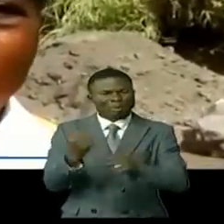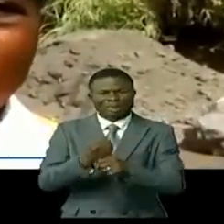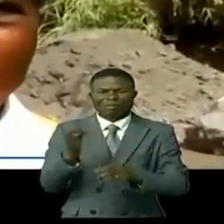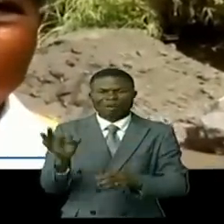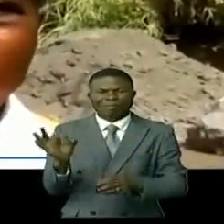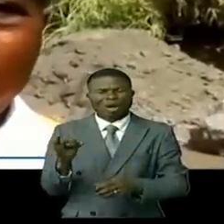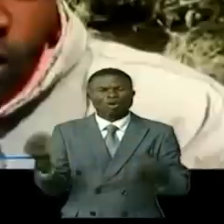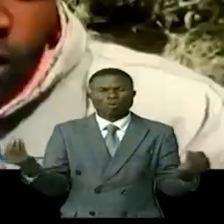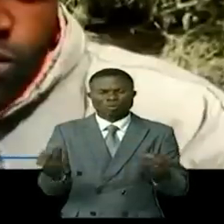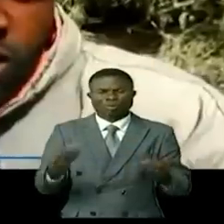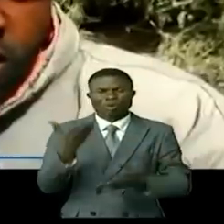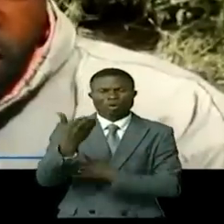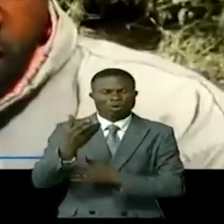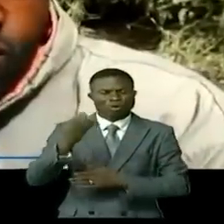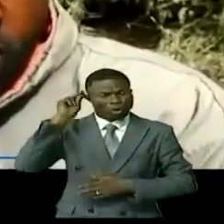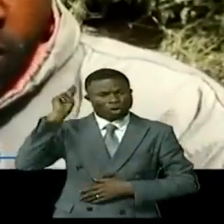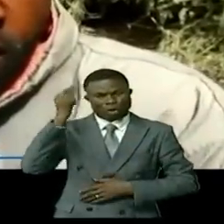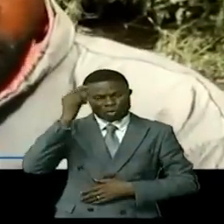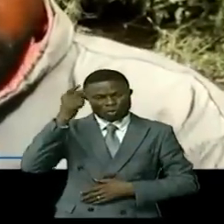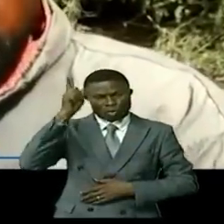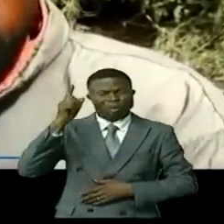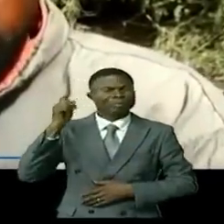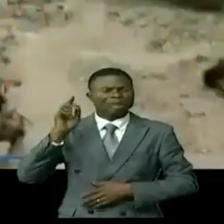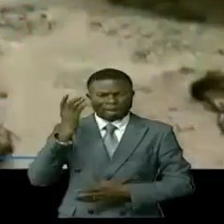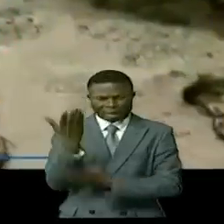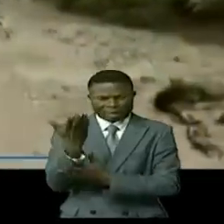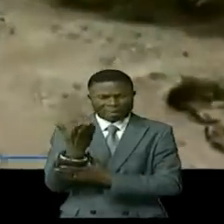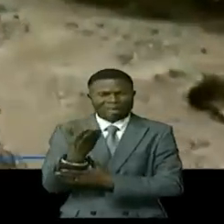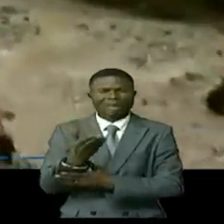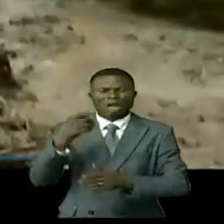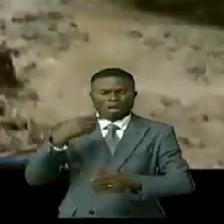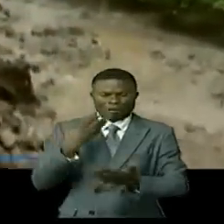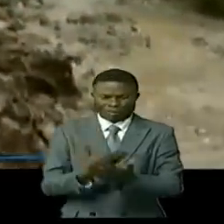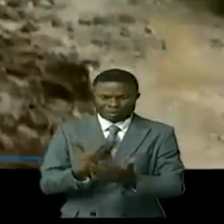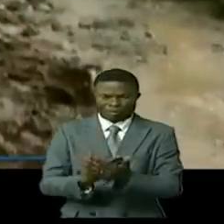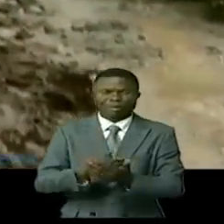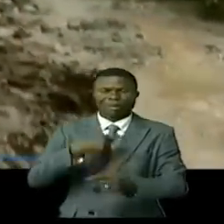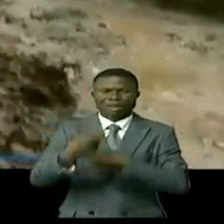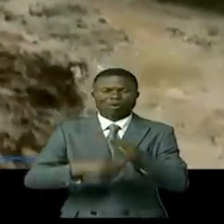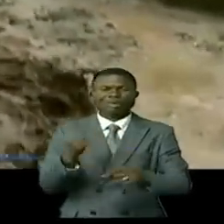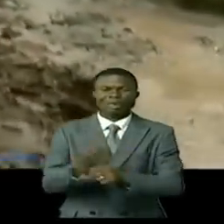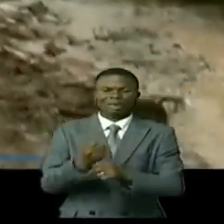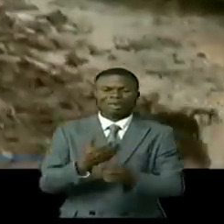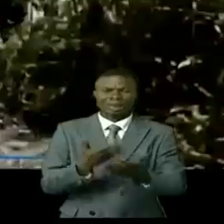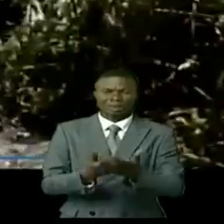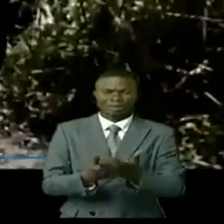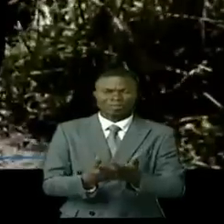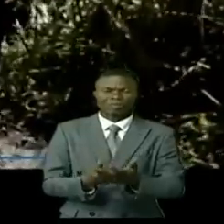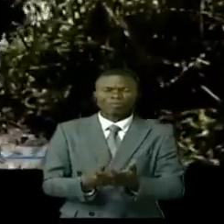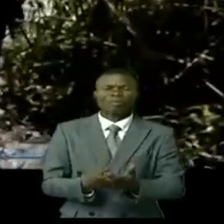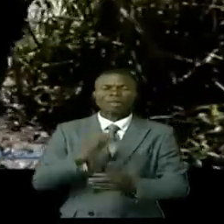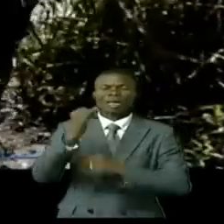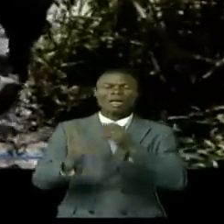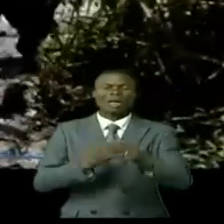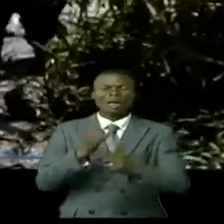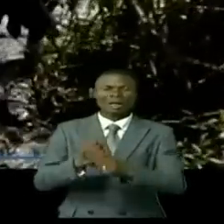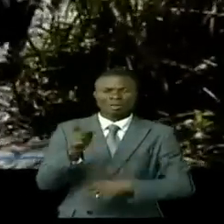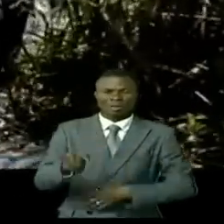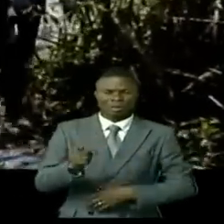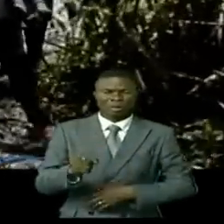qu'au gouvernement central pour que les travaux commencent. La délégation de l'entreprise internationale Burmeister